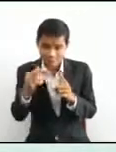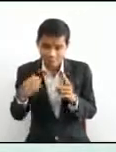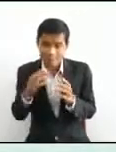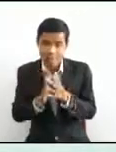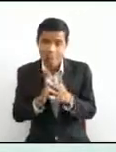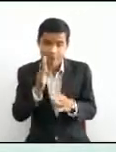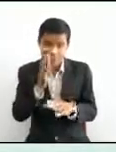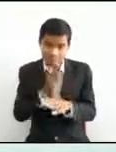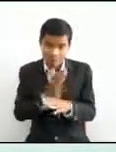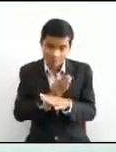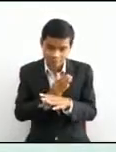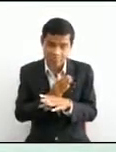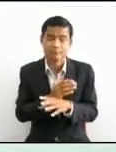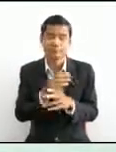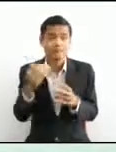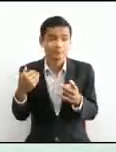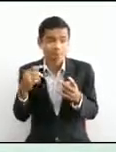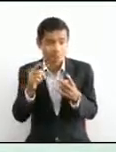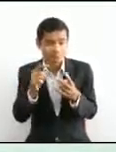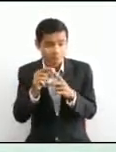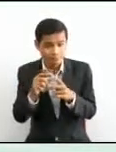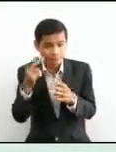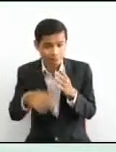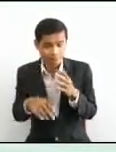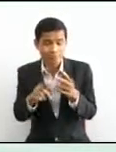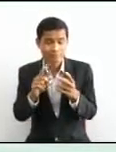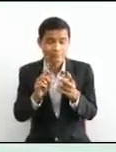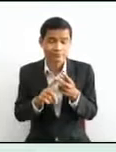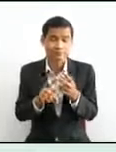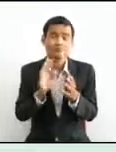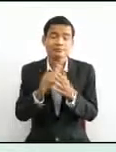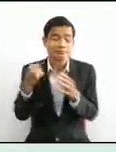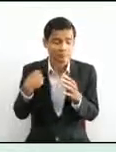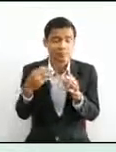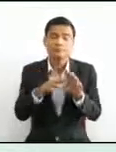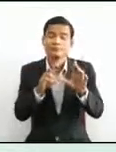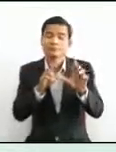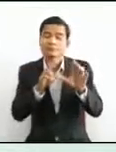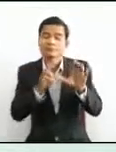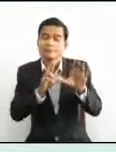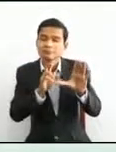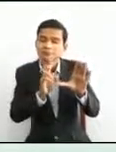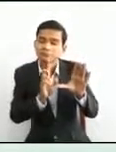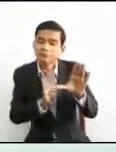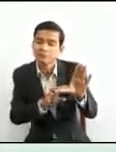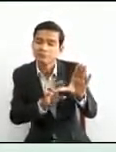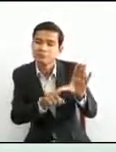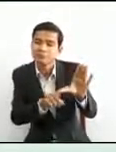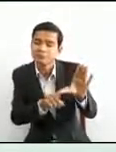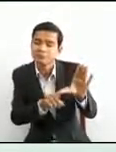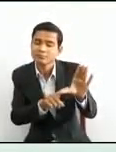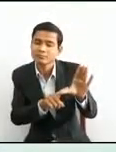cống cha mình bị ấy tiết cơn cha mình bị táo mình bị ấy tiết cơn cha